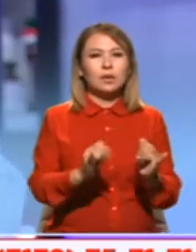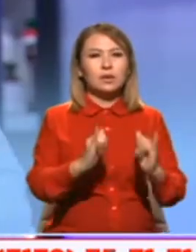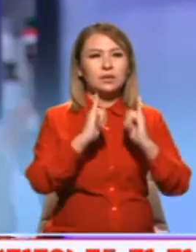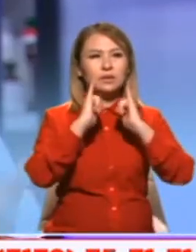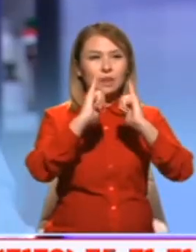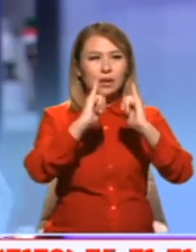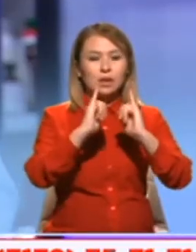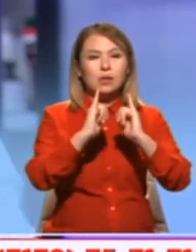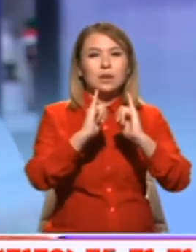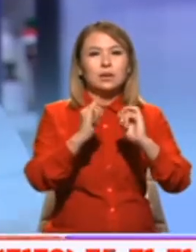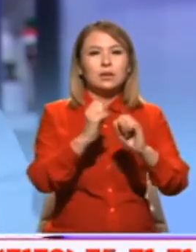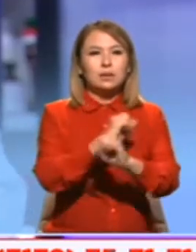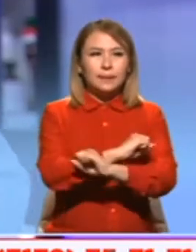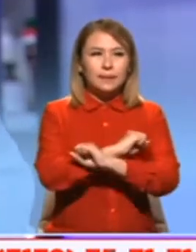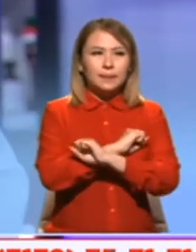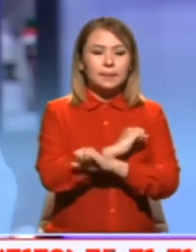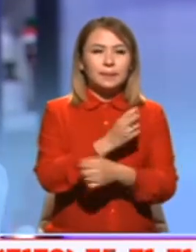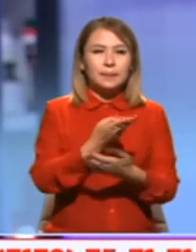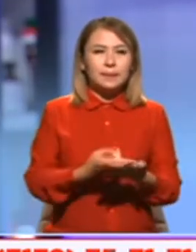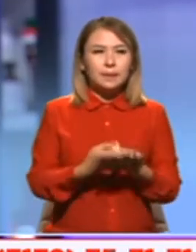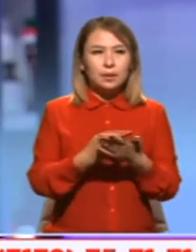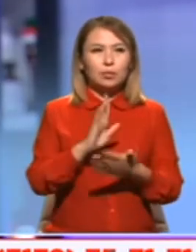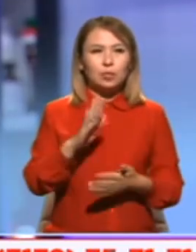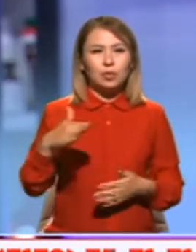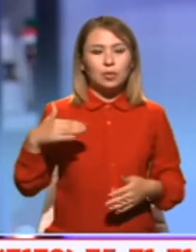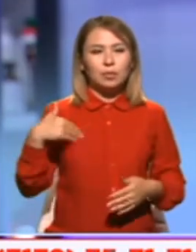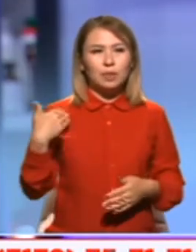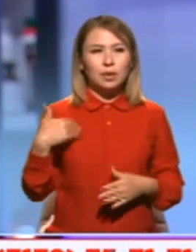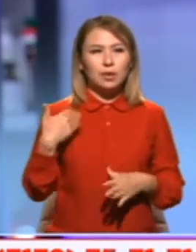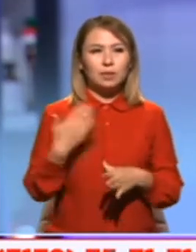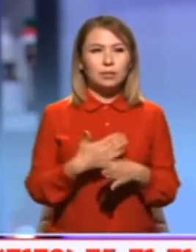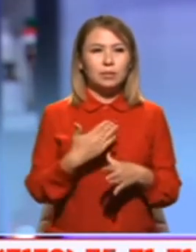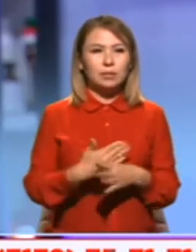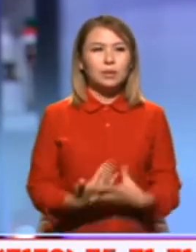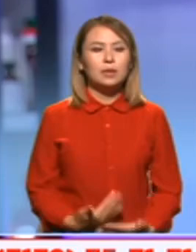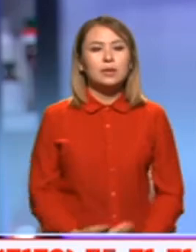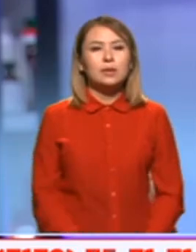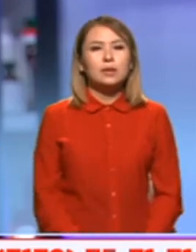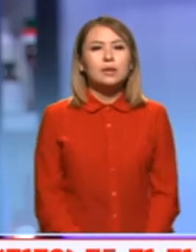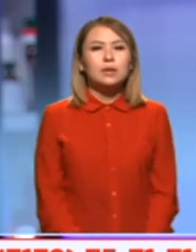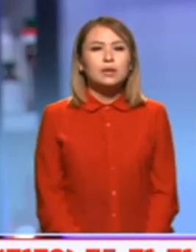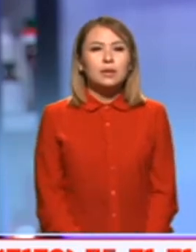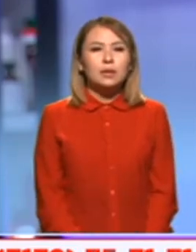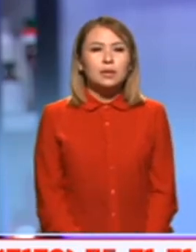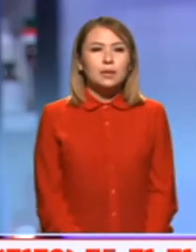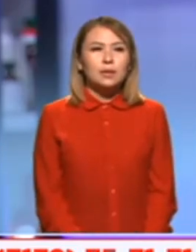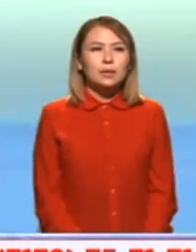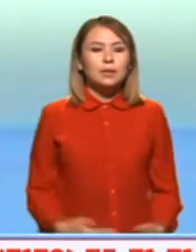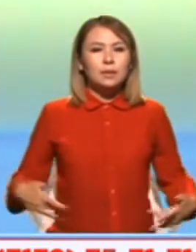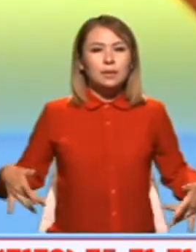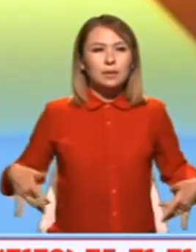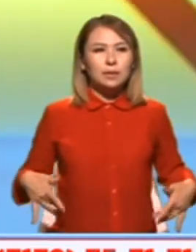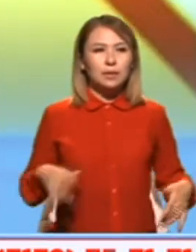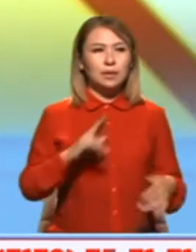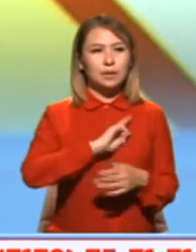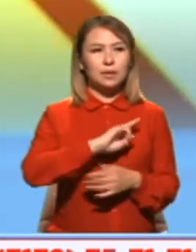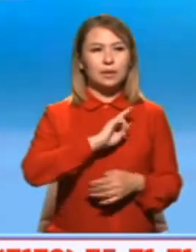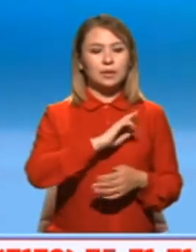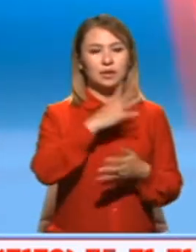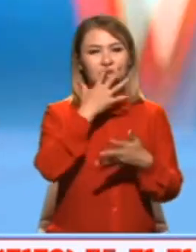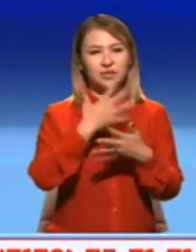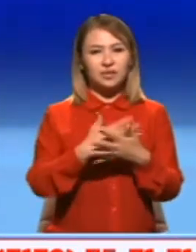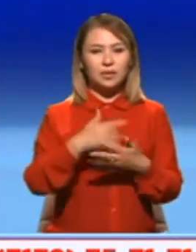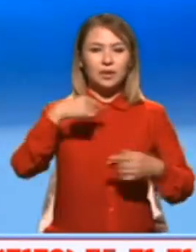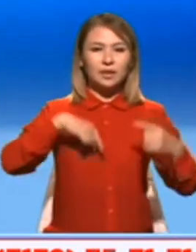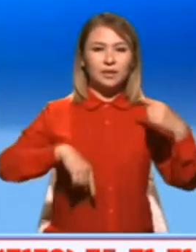демалсаңыздар, сіздерге яғни бірден бір септігін тигізеді аяқтарыңыздың іспеуіне. Бүйректің қызметі, бүйрек біздің